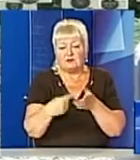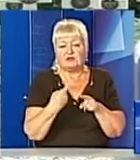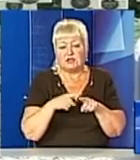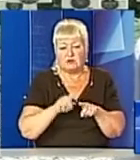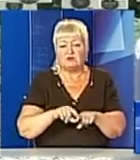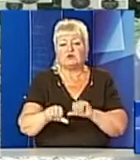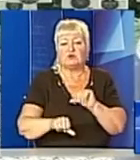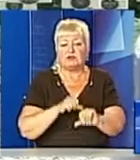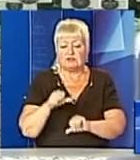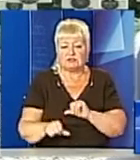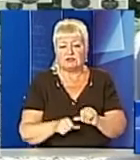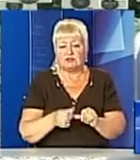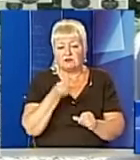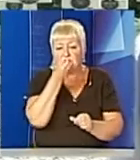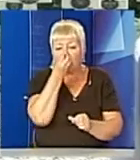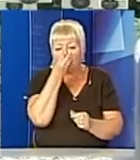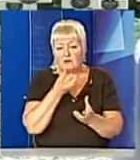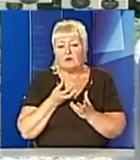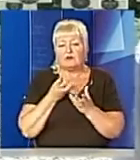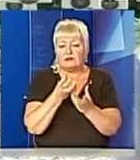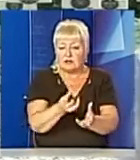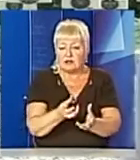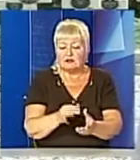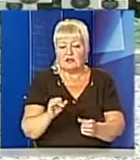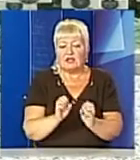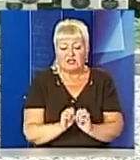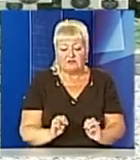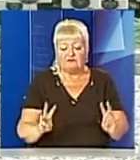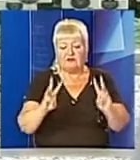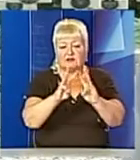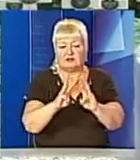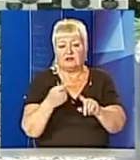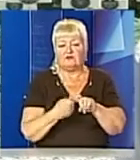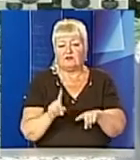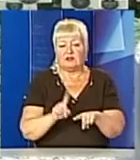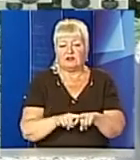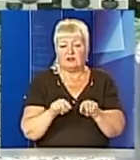річницю покладанням квітів і вінків на цьому